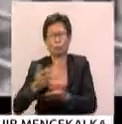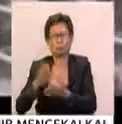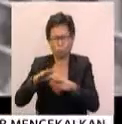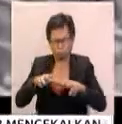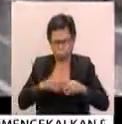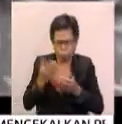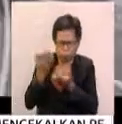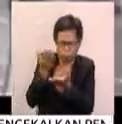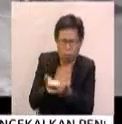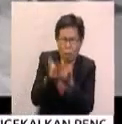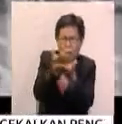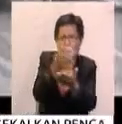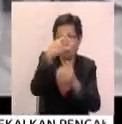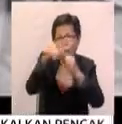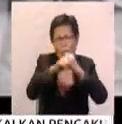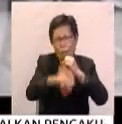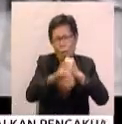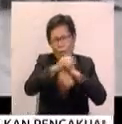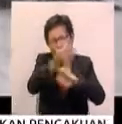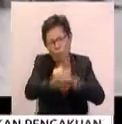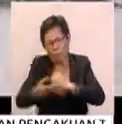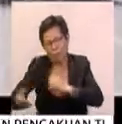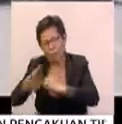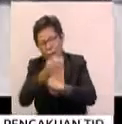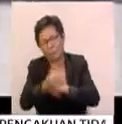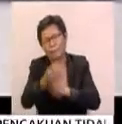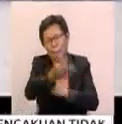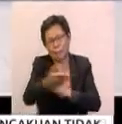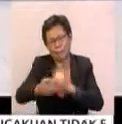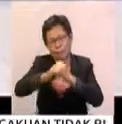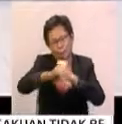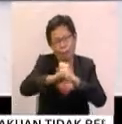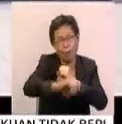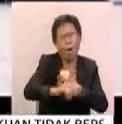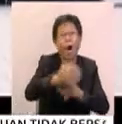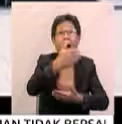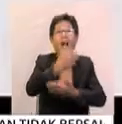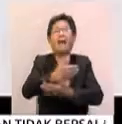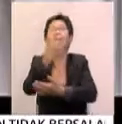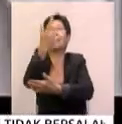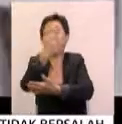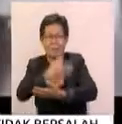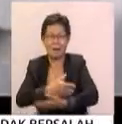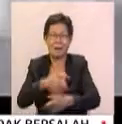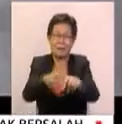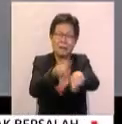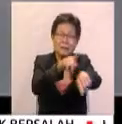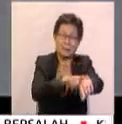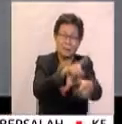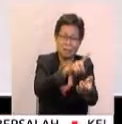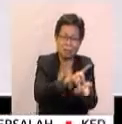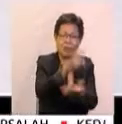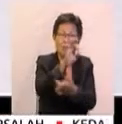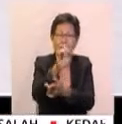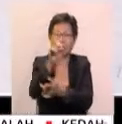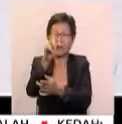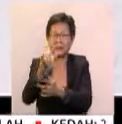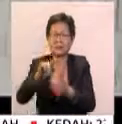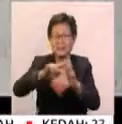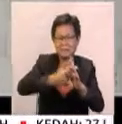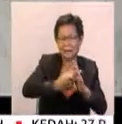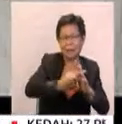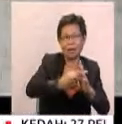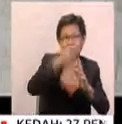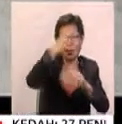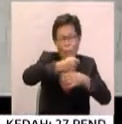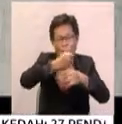untuk mempromosikan beberapa produk dan juga barangan. Pada masa yang sama, Datuk Dr. Fazli turut menggunakan platform tersebut